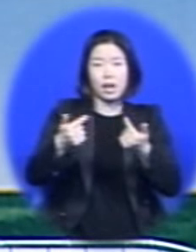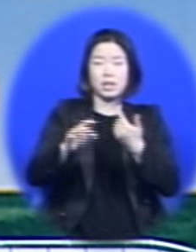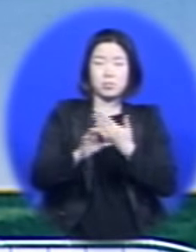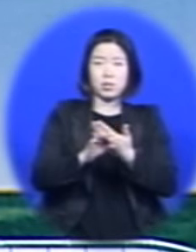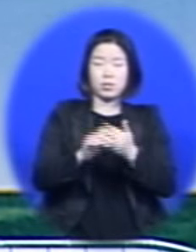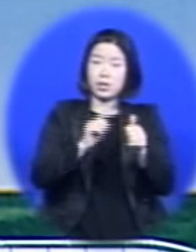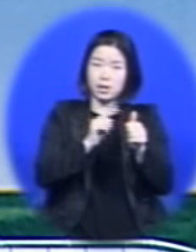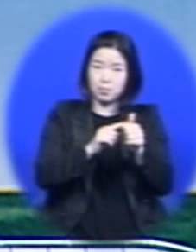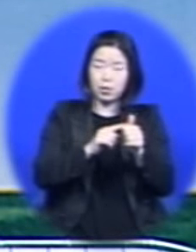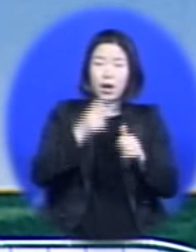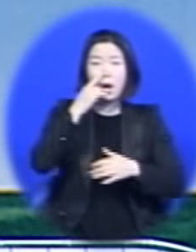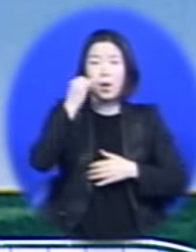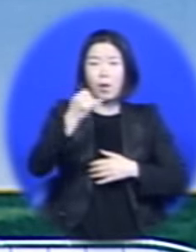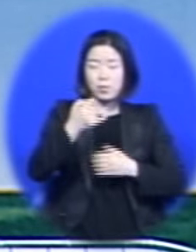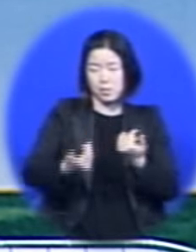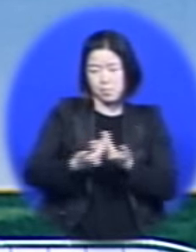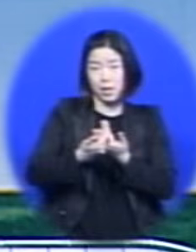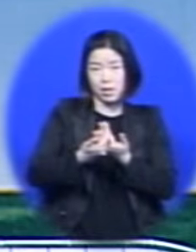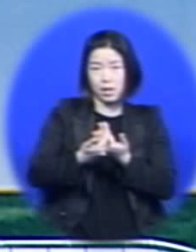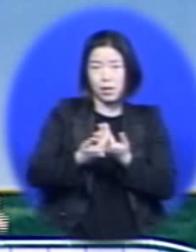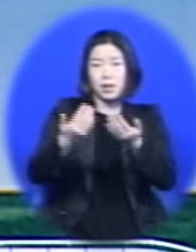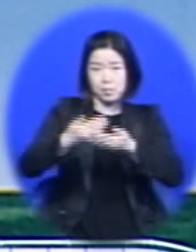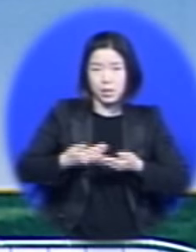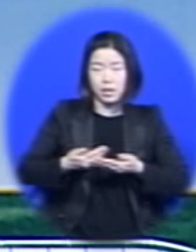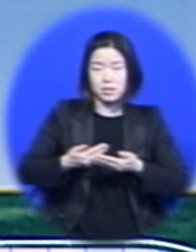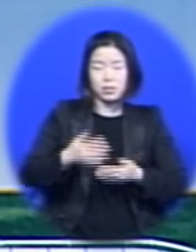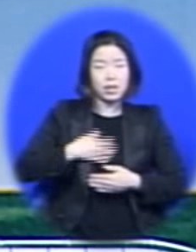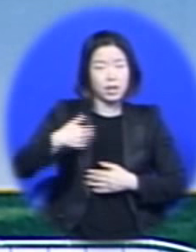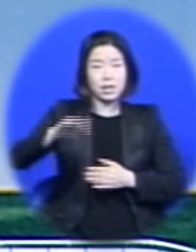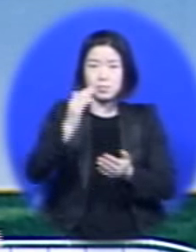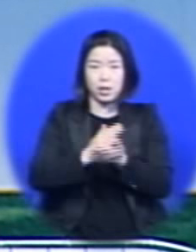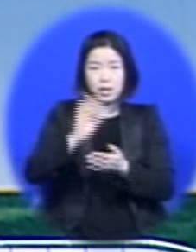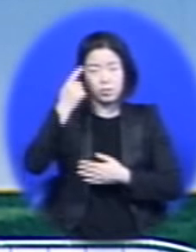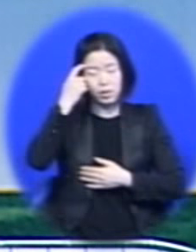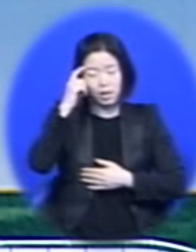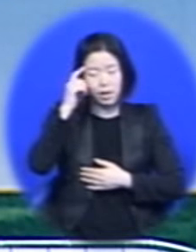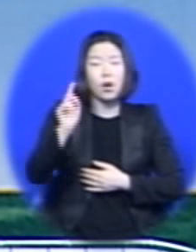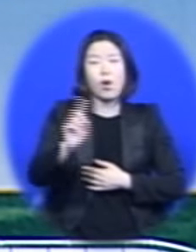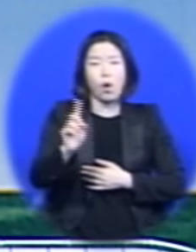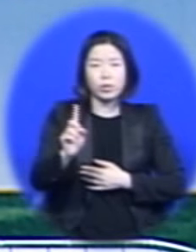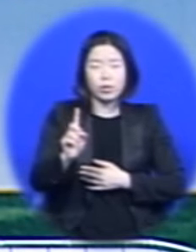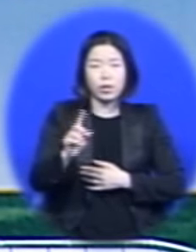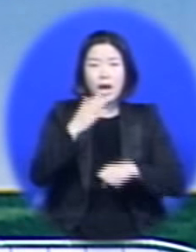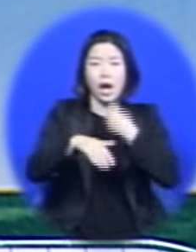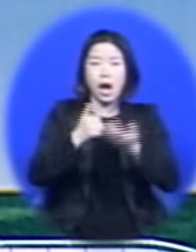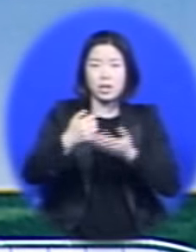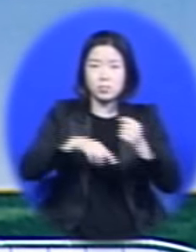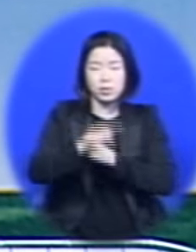남편과 어머니의 반대를 받아들여서 내가 가지 말아야 되나? 어떤 게 하나님의 뜻일까?